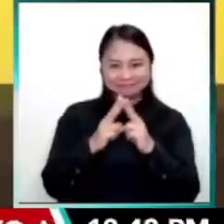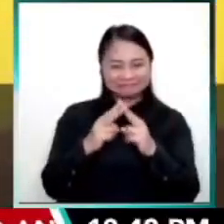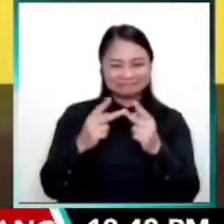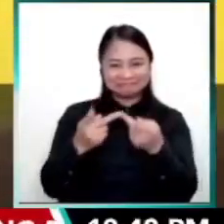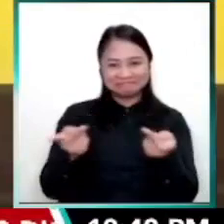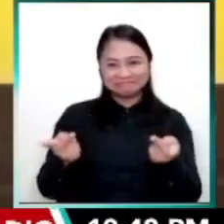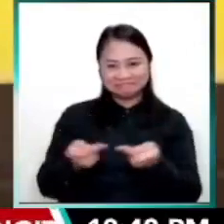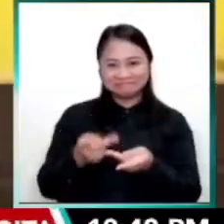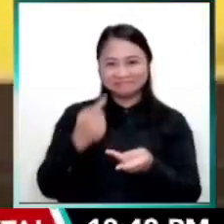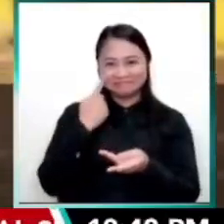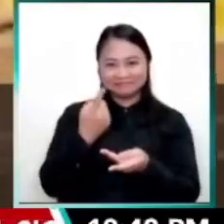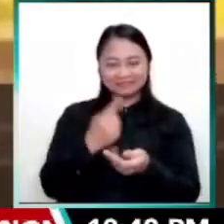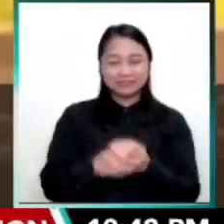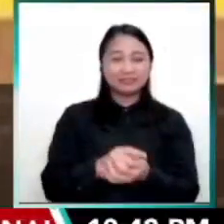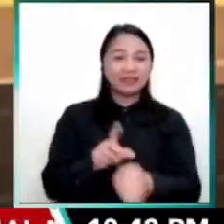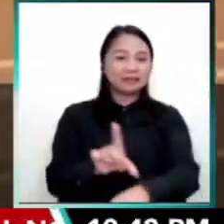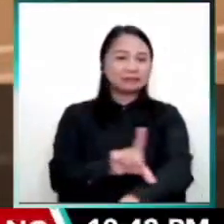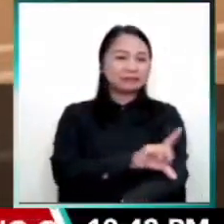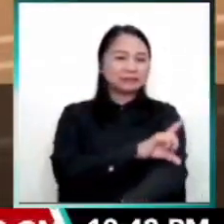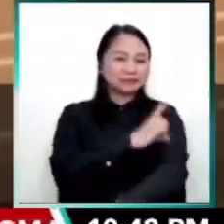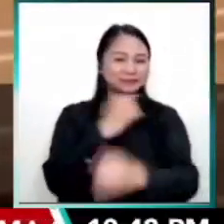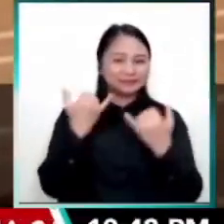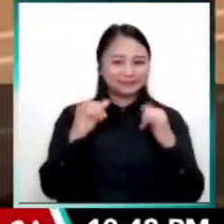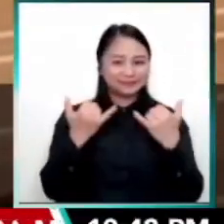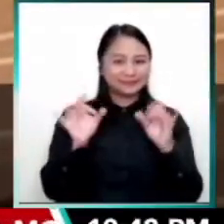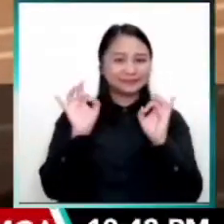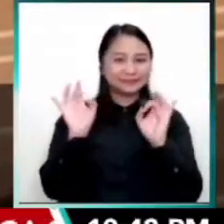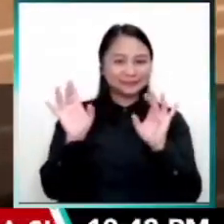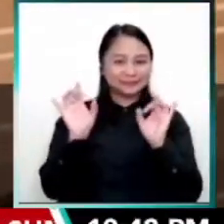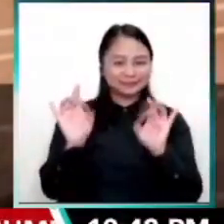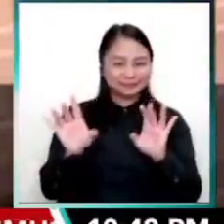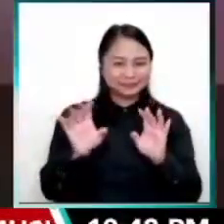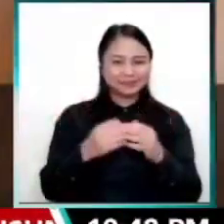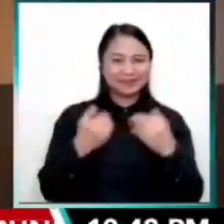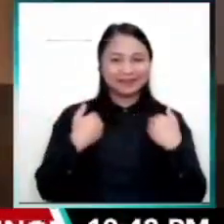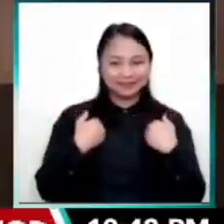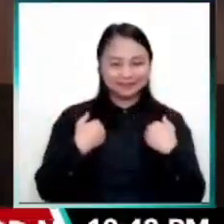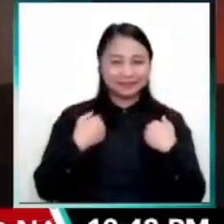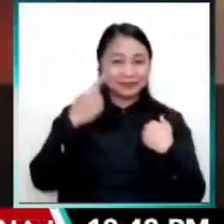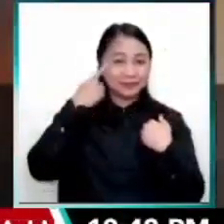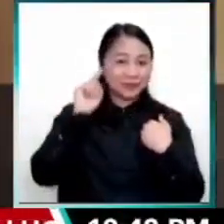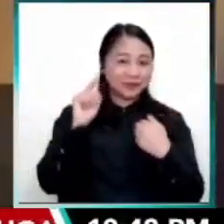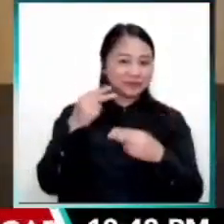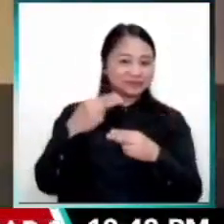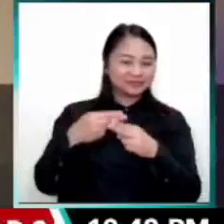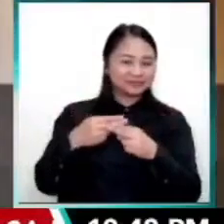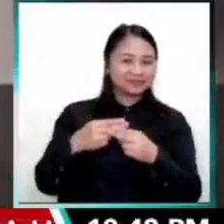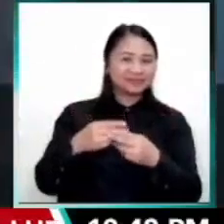raw talaga naglalaro ng volleyball with exhibition si Christian para daw iwas stress sa laro.